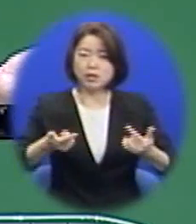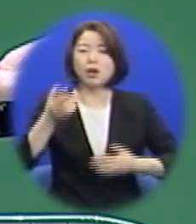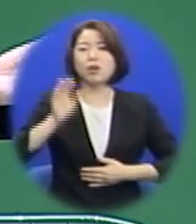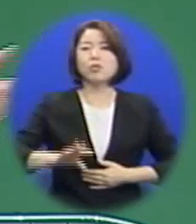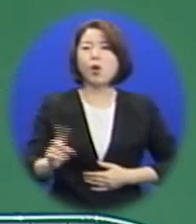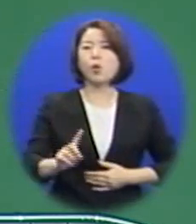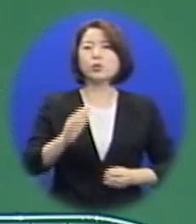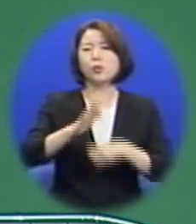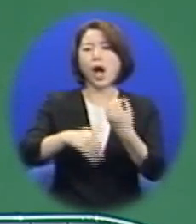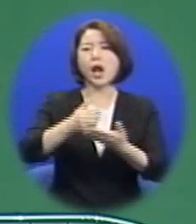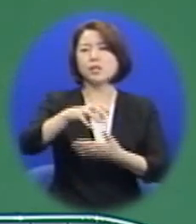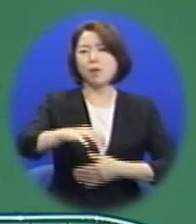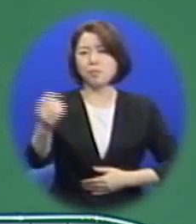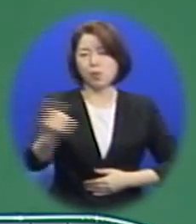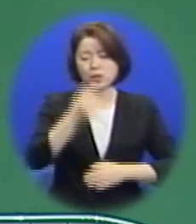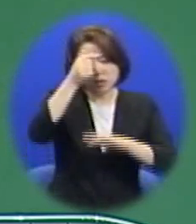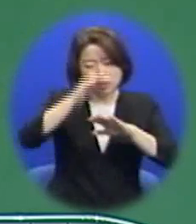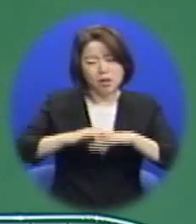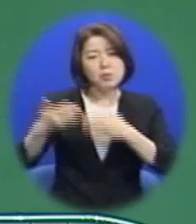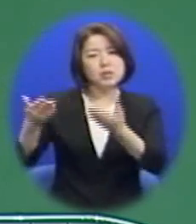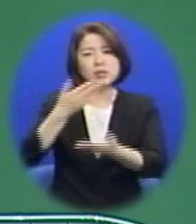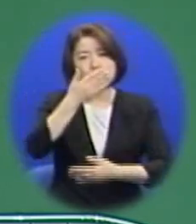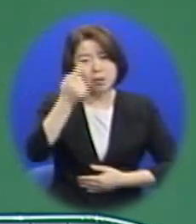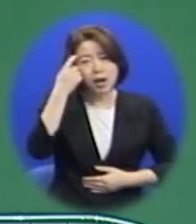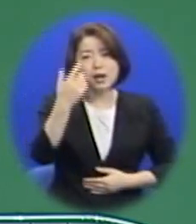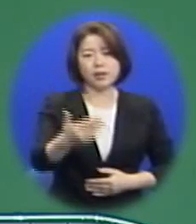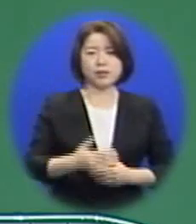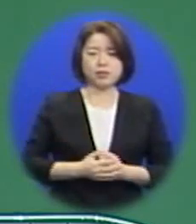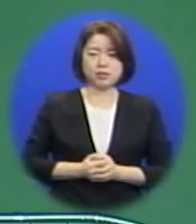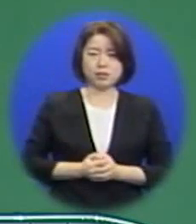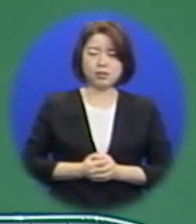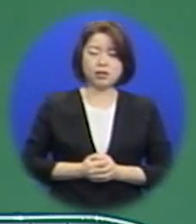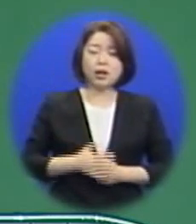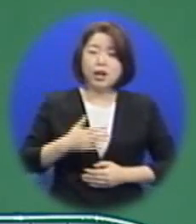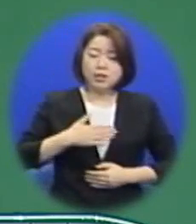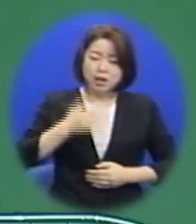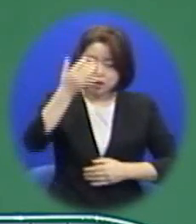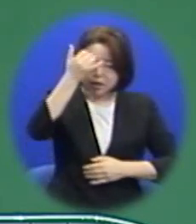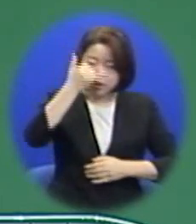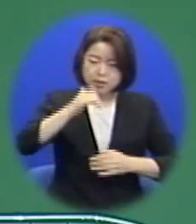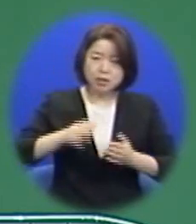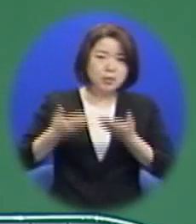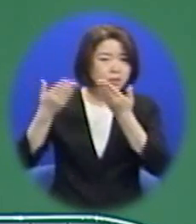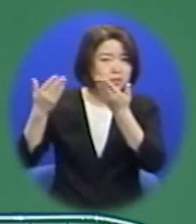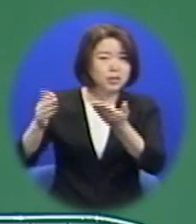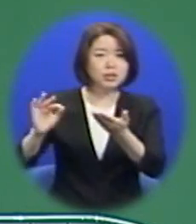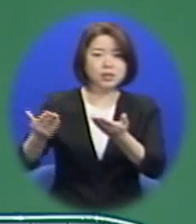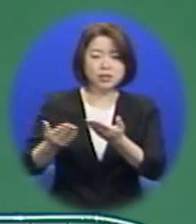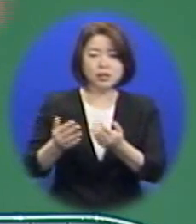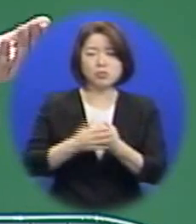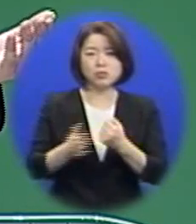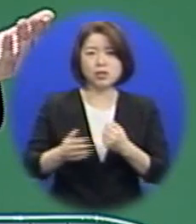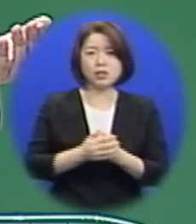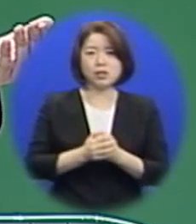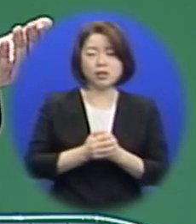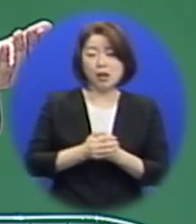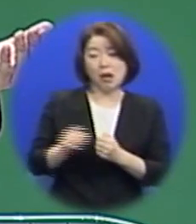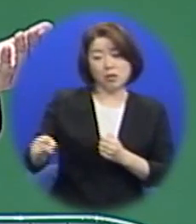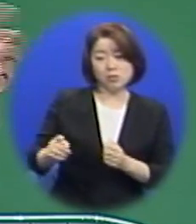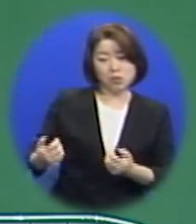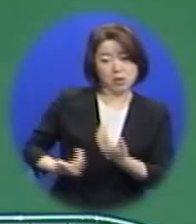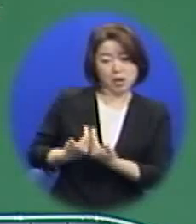예배를 드릴 수 있느냐, 우리가 하나님께 예배 드려야 하겠기 때문에 불화한 사람들에게 가서 내가 용서를